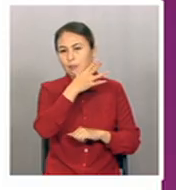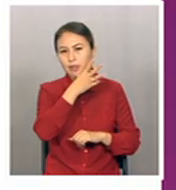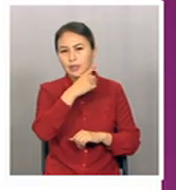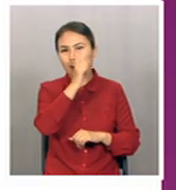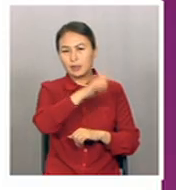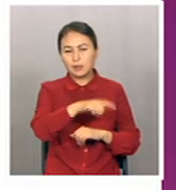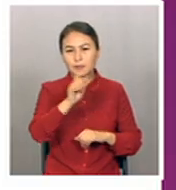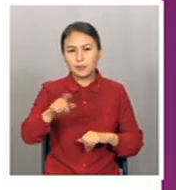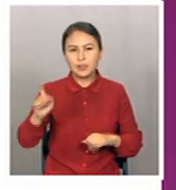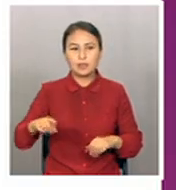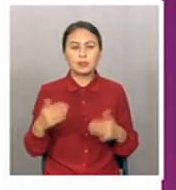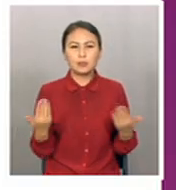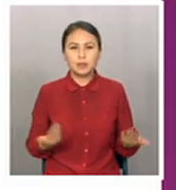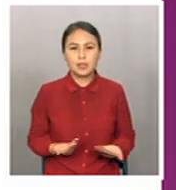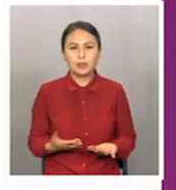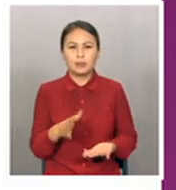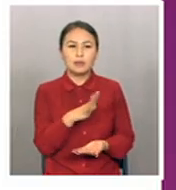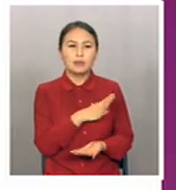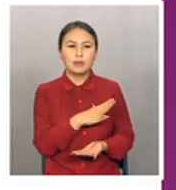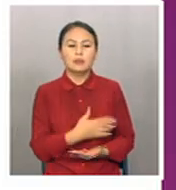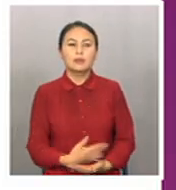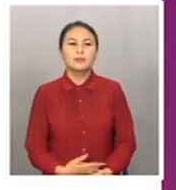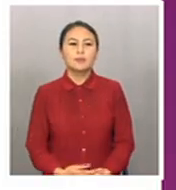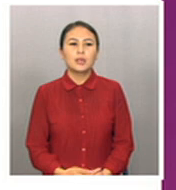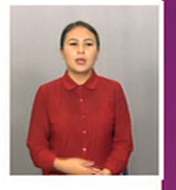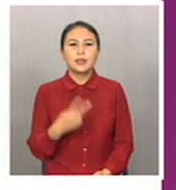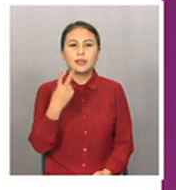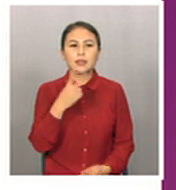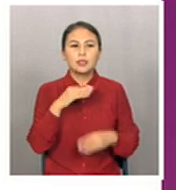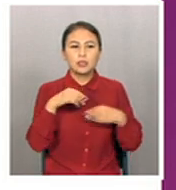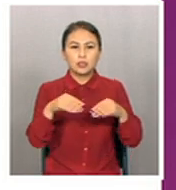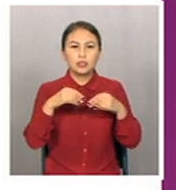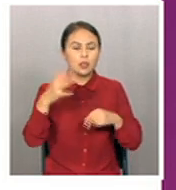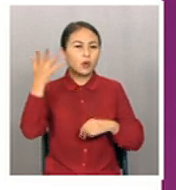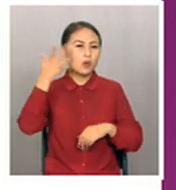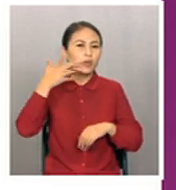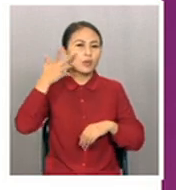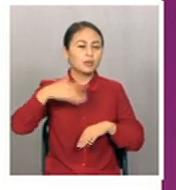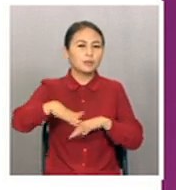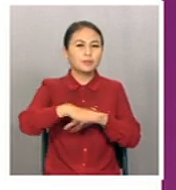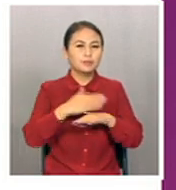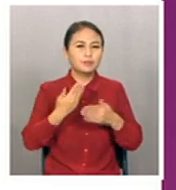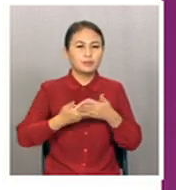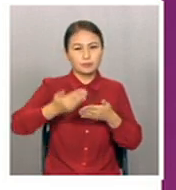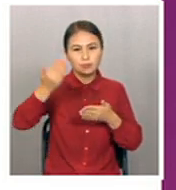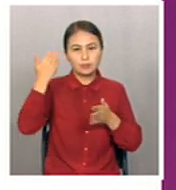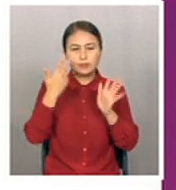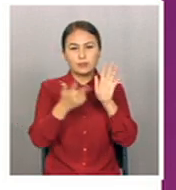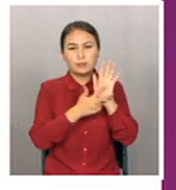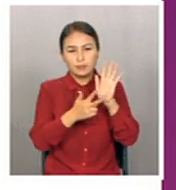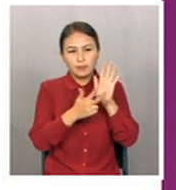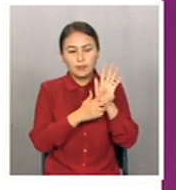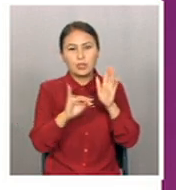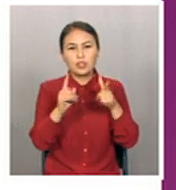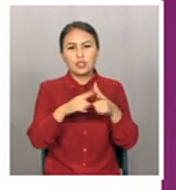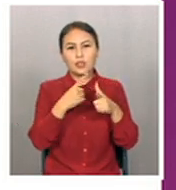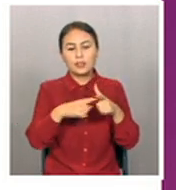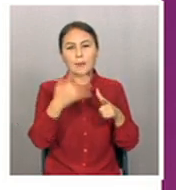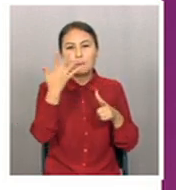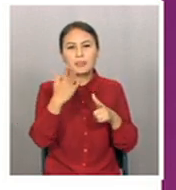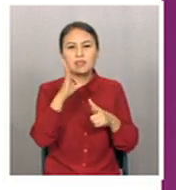адамдардың мекен еткенін көрсетеді. Екіншілік мәдениеті бұл өңірде біздің заманымызға дейін 8-ші және 5-ші